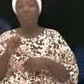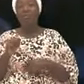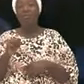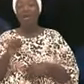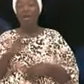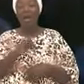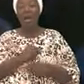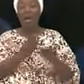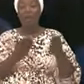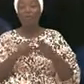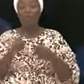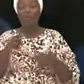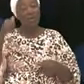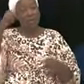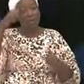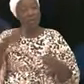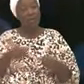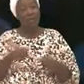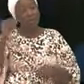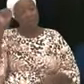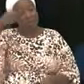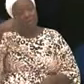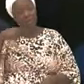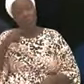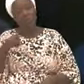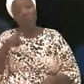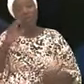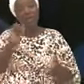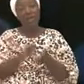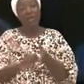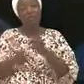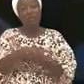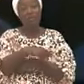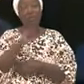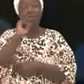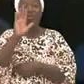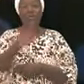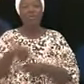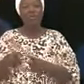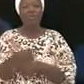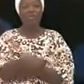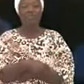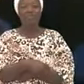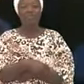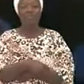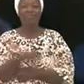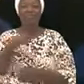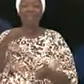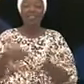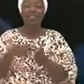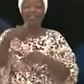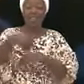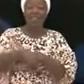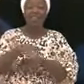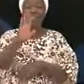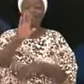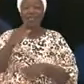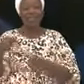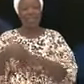je vais vous rappeler aujourd'hui c'est un jour ce soir c'est ta